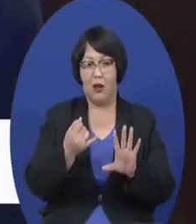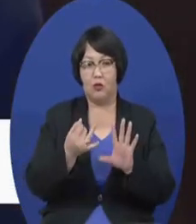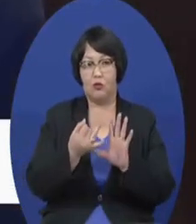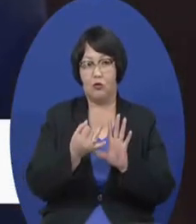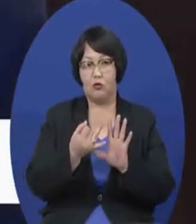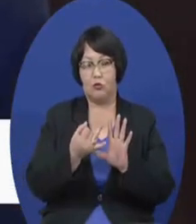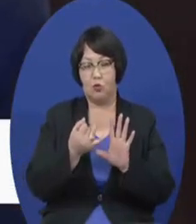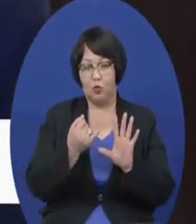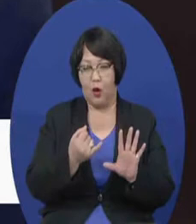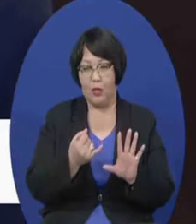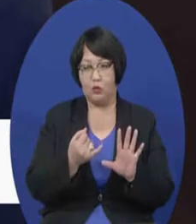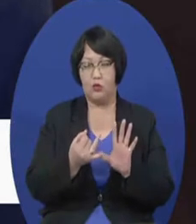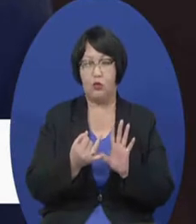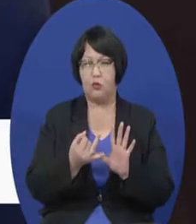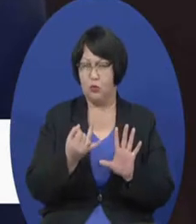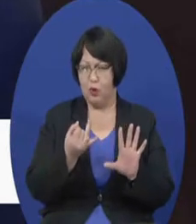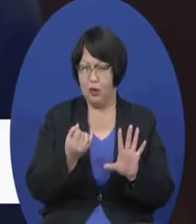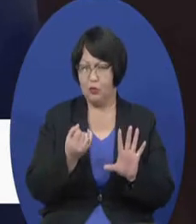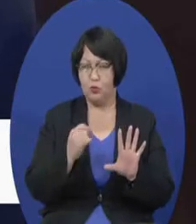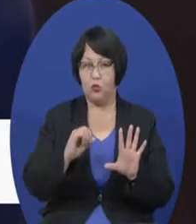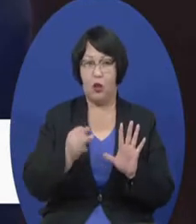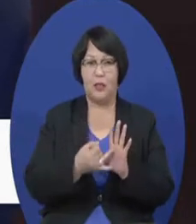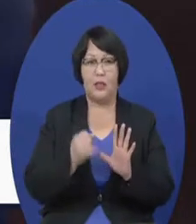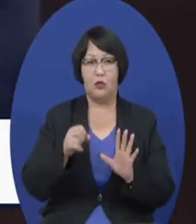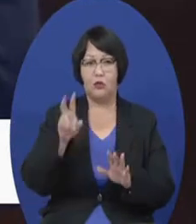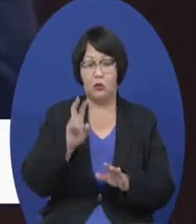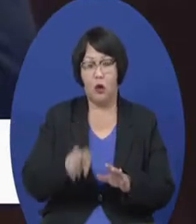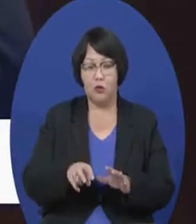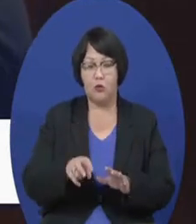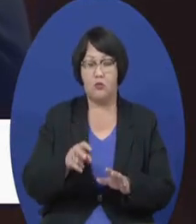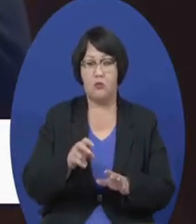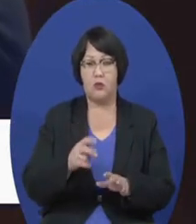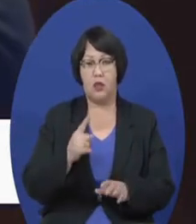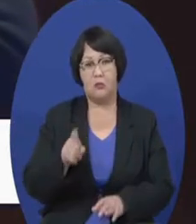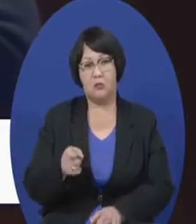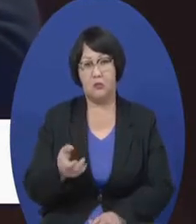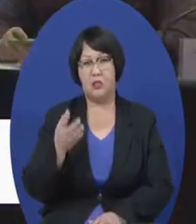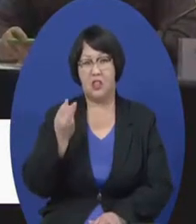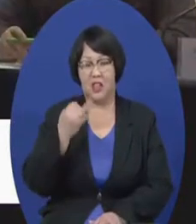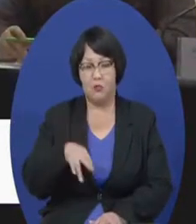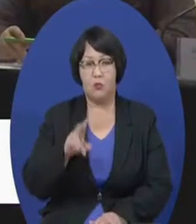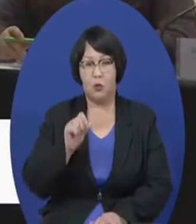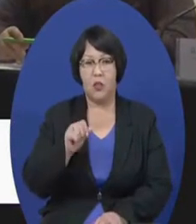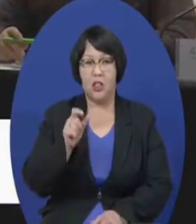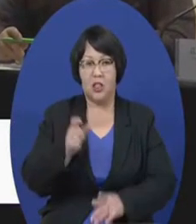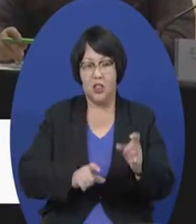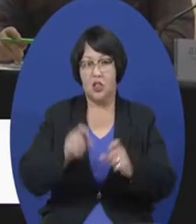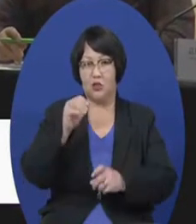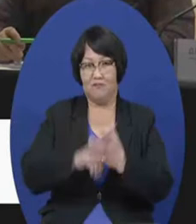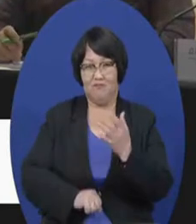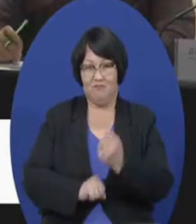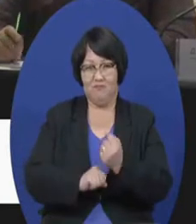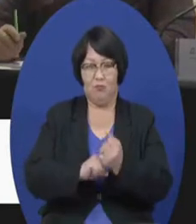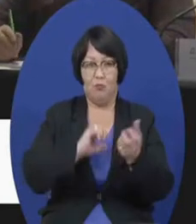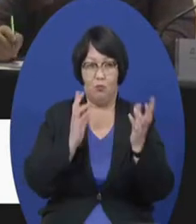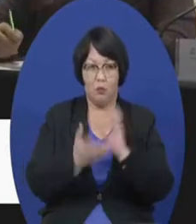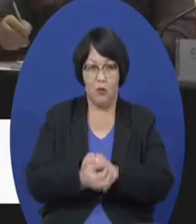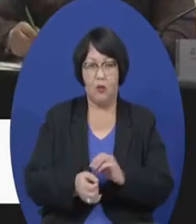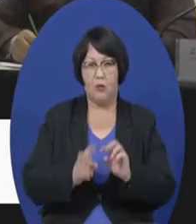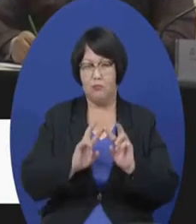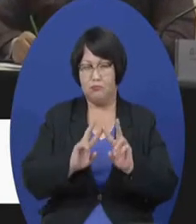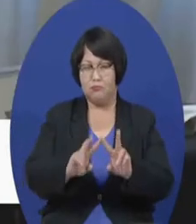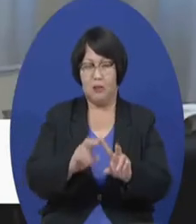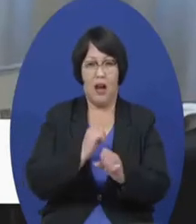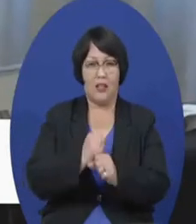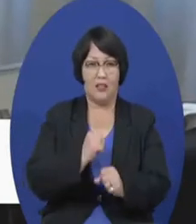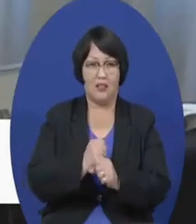буюу 1.6 их 80 төгрөгийг эдийн засагт оруулсан байна. Гэвч сүүлийн нэг жилд бүрэн зогсноос олж цаашдаа зэсжүүлдэхүү гэдэг том сорилттой тулгараад